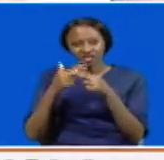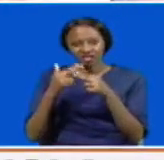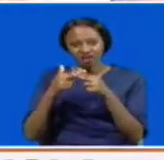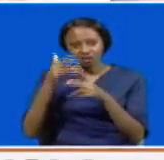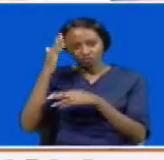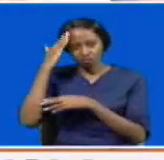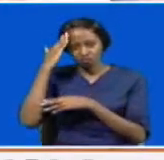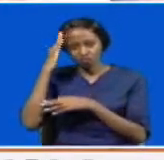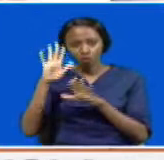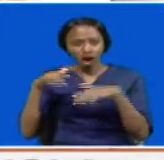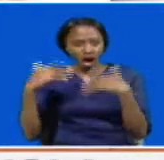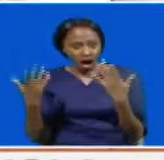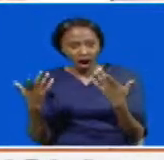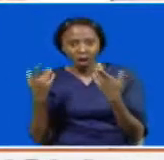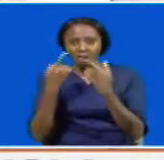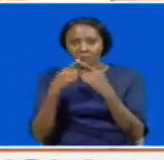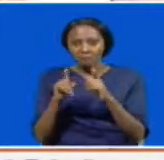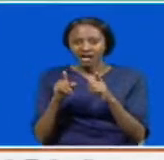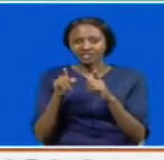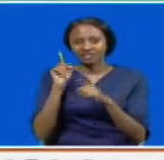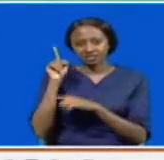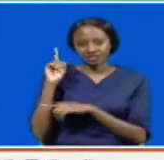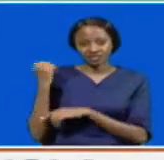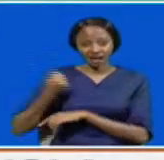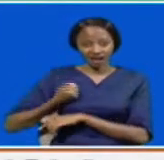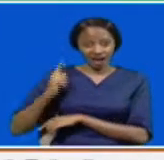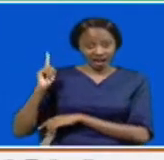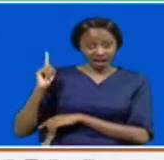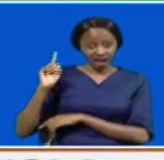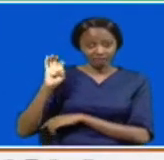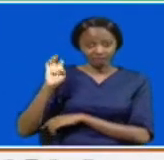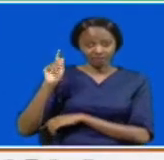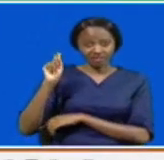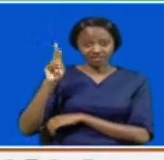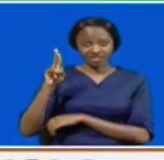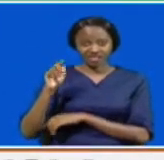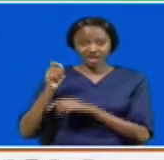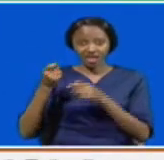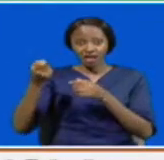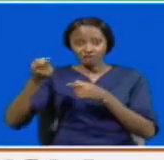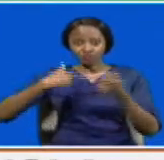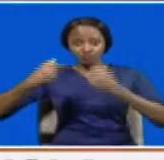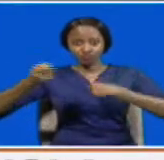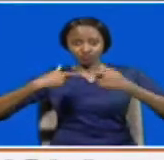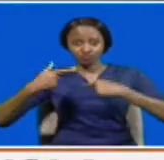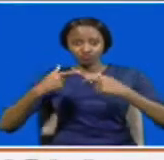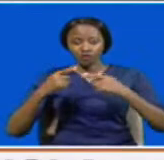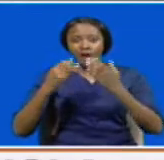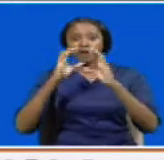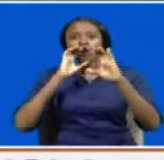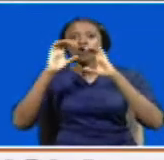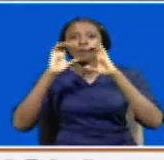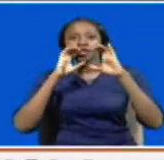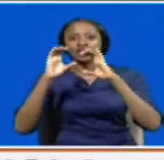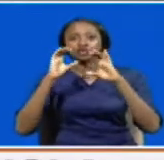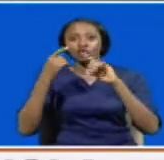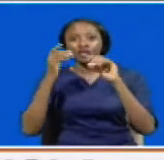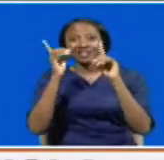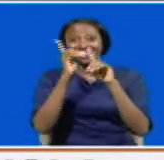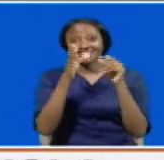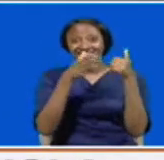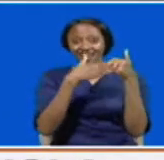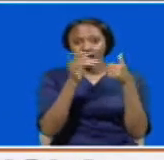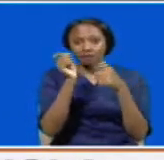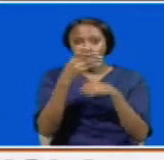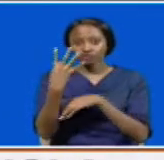anatuelezea kumhusu Beatrice maarufu Betty. Jumbe hizi za simu zinaonyesha mawasiliano kati yao tangu tarehe 9 mwezi